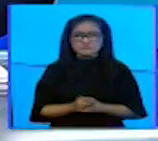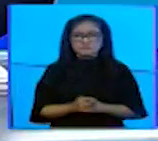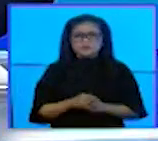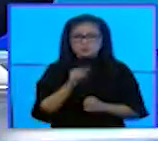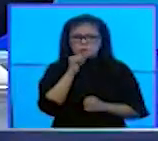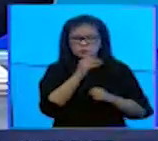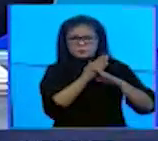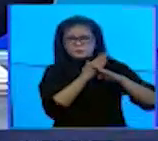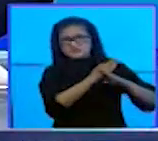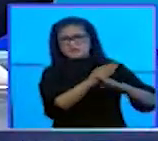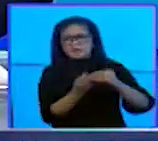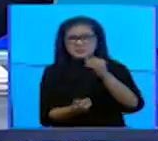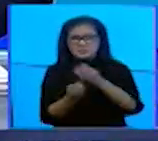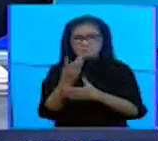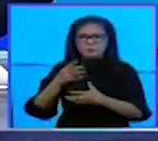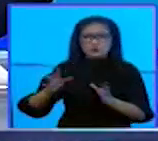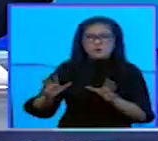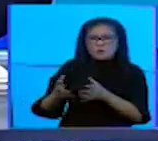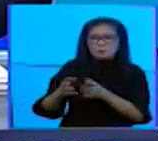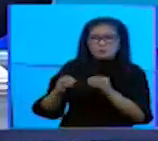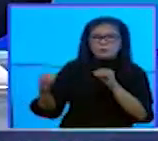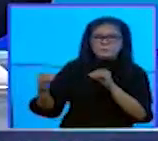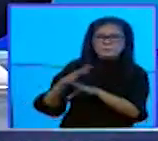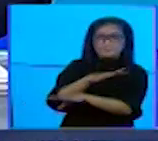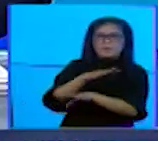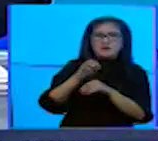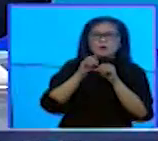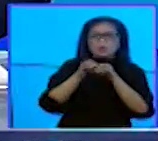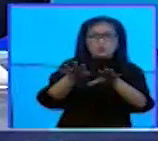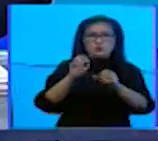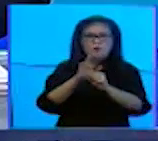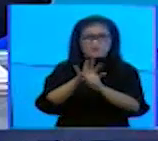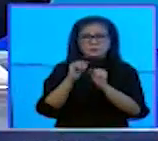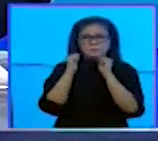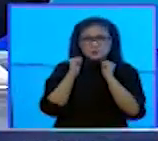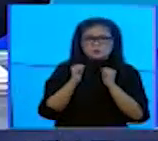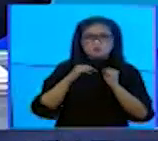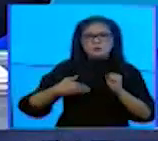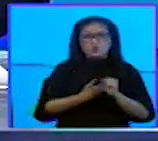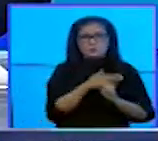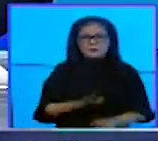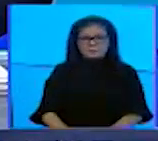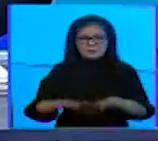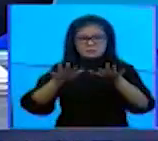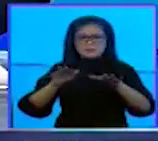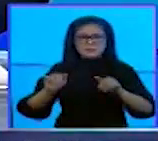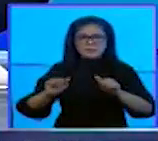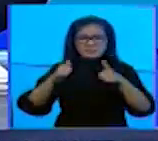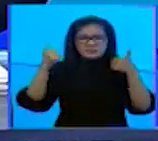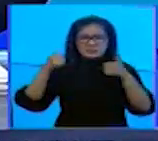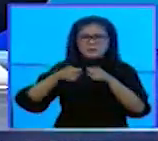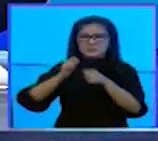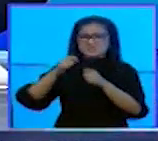Mencegah timbulnya klaster penyebaran COVID-19 di lokasi pengungsian korban banjir, Dinkes Kota Tangerang mengadakan swab antigen